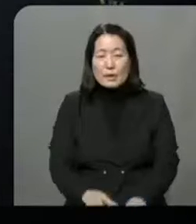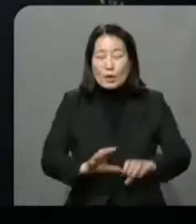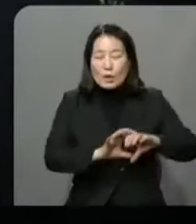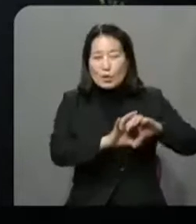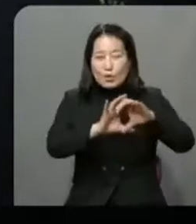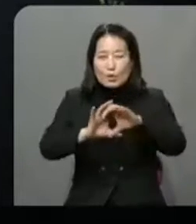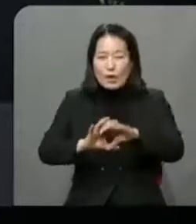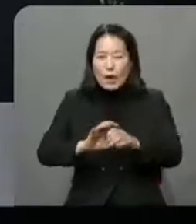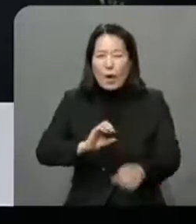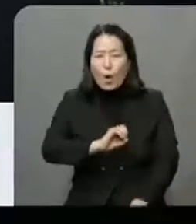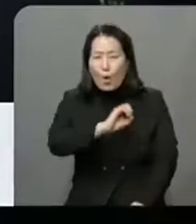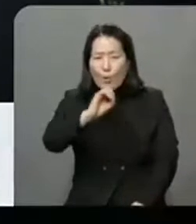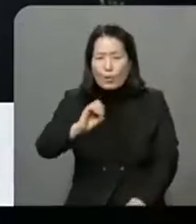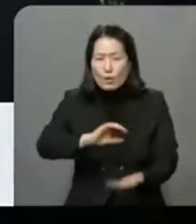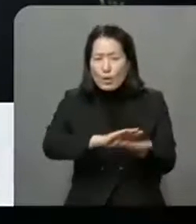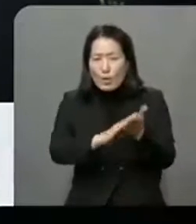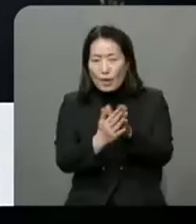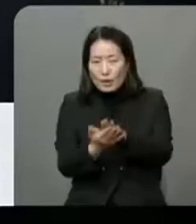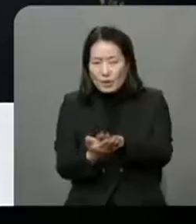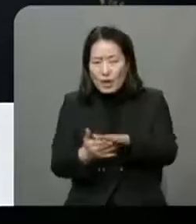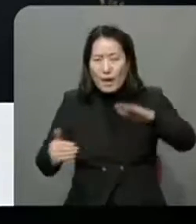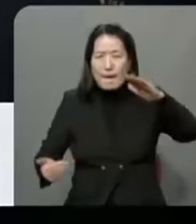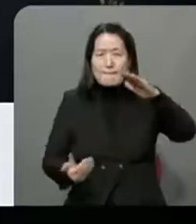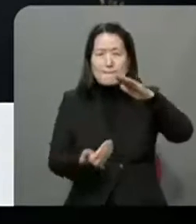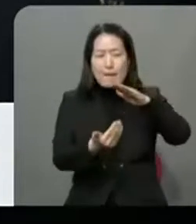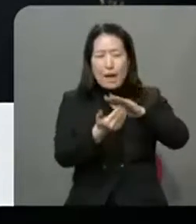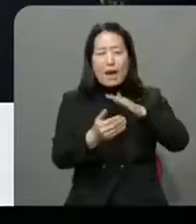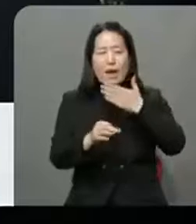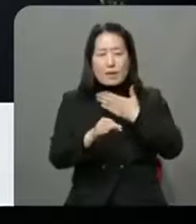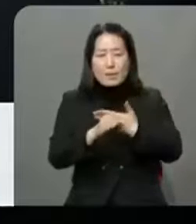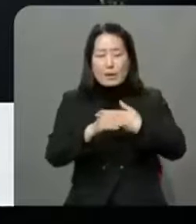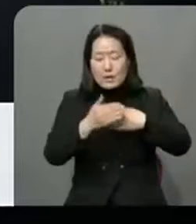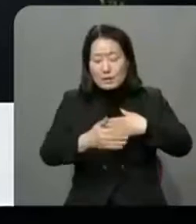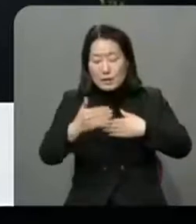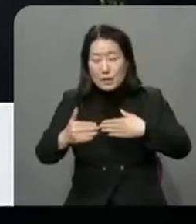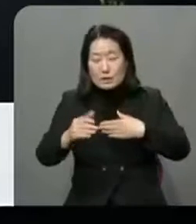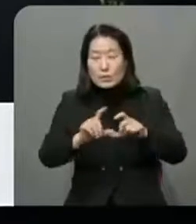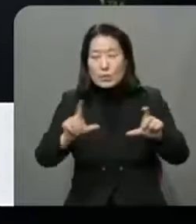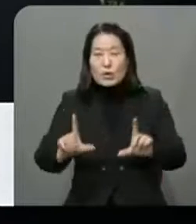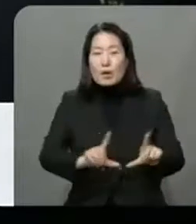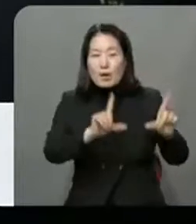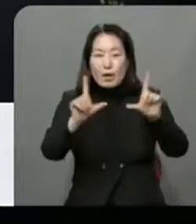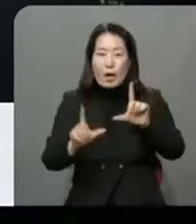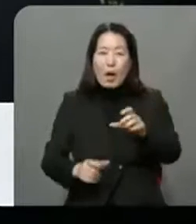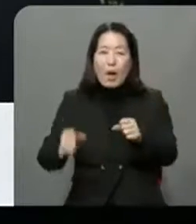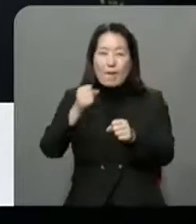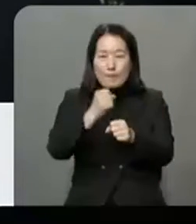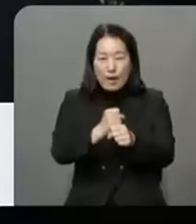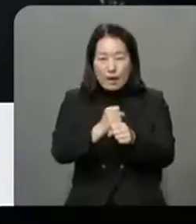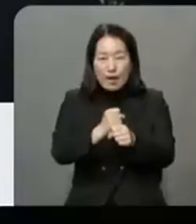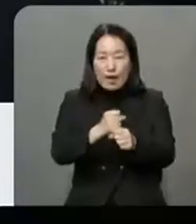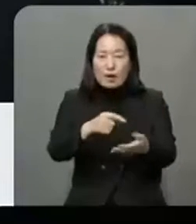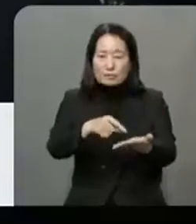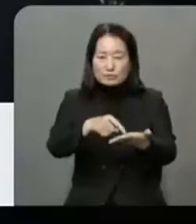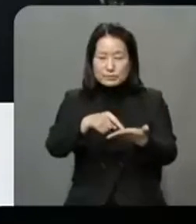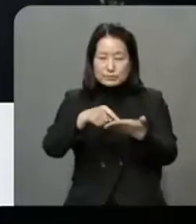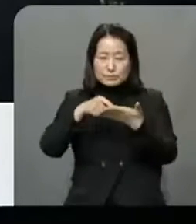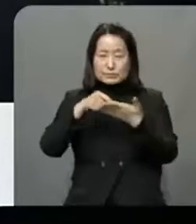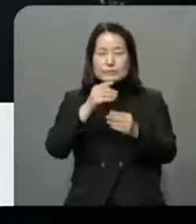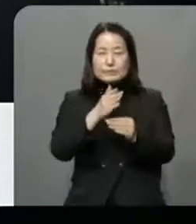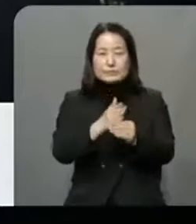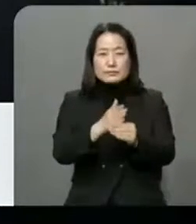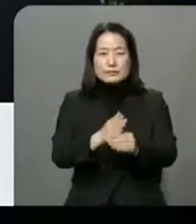코로나19 오미크론 변이가 조만간 정점에 이르면 단계적 일상 회복이 가능하다는 전망이 조심스럽게 나오고